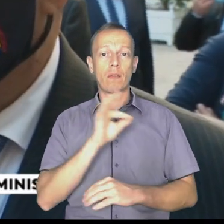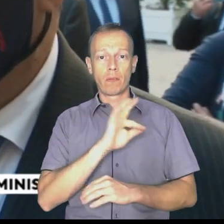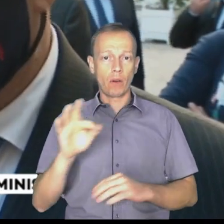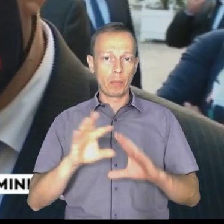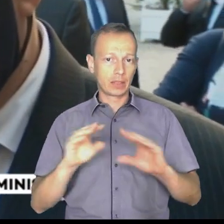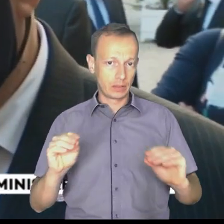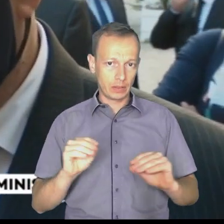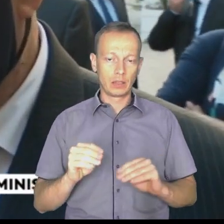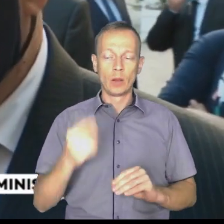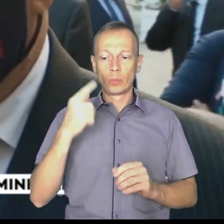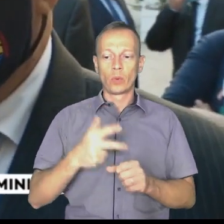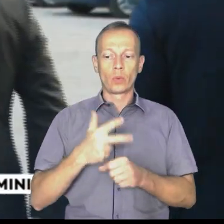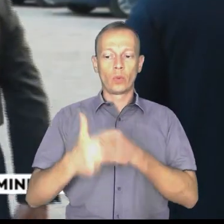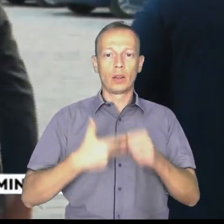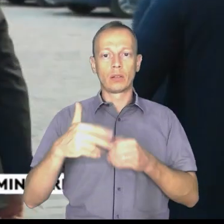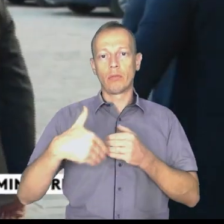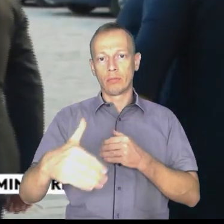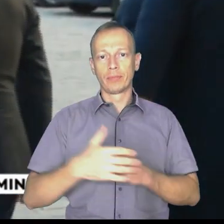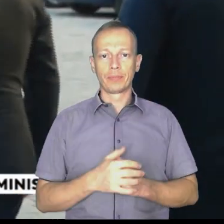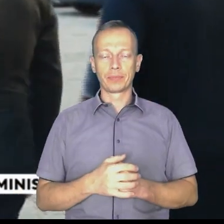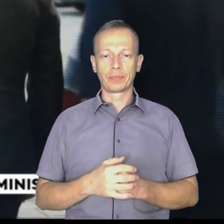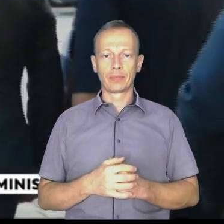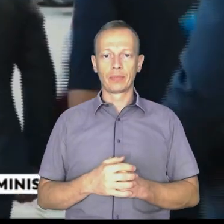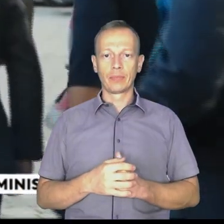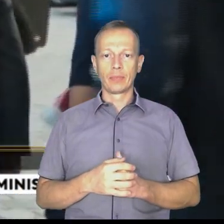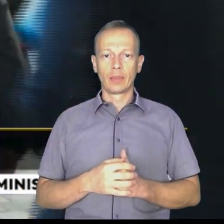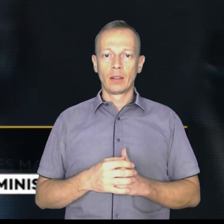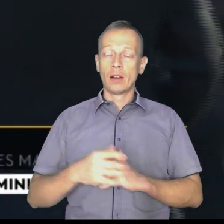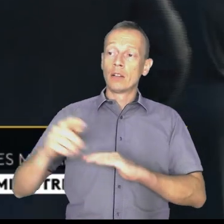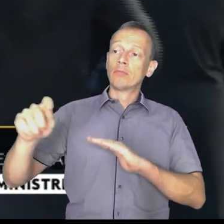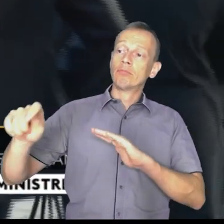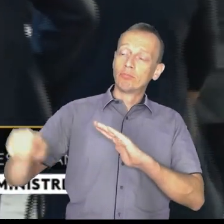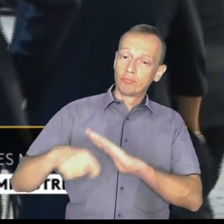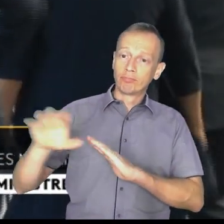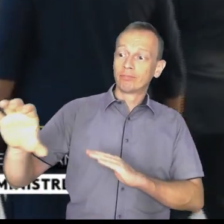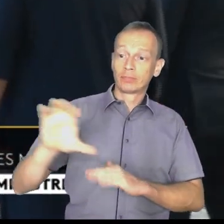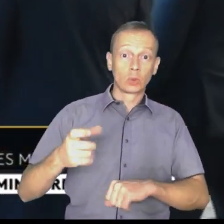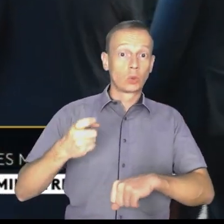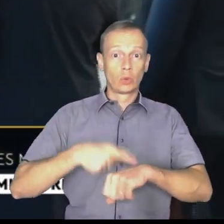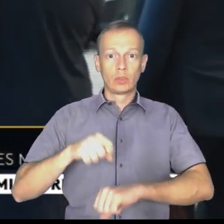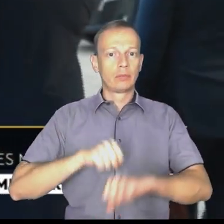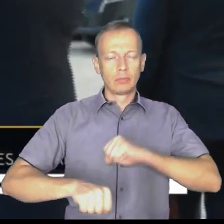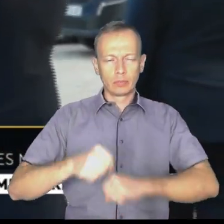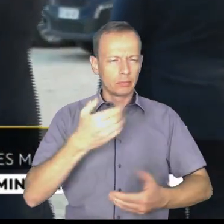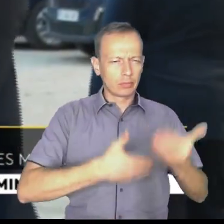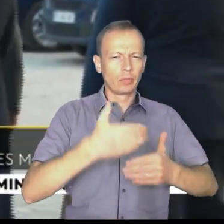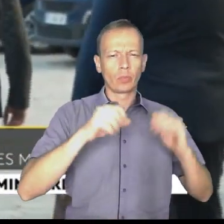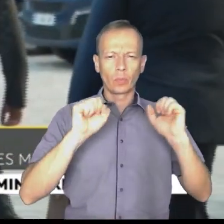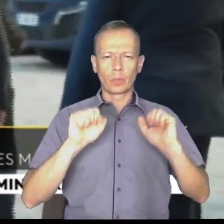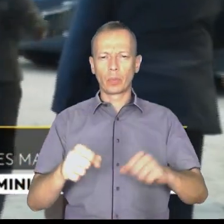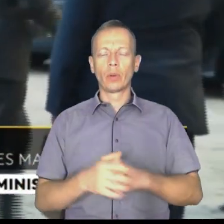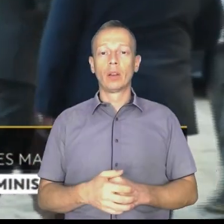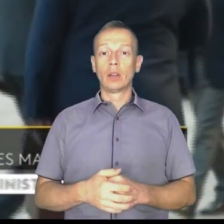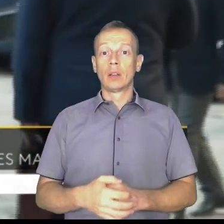pacifiques pour les 3 années à venir. Cette manne financière est disponible dans l'immédiat. D'après Édouard Fritch, elle